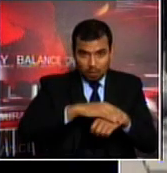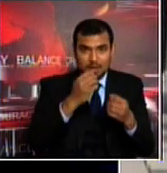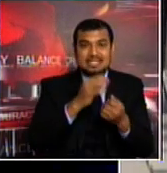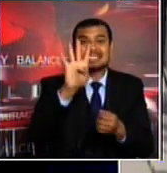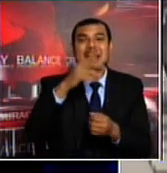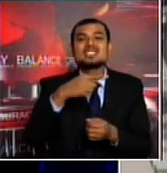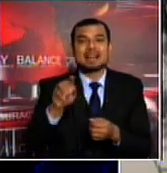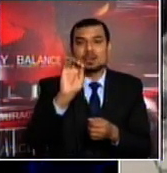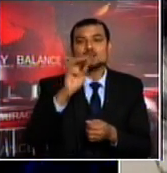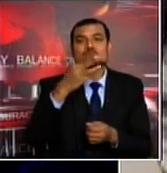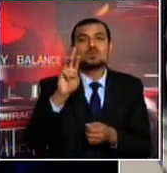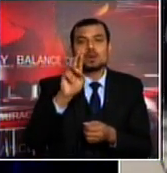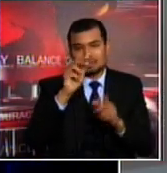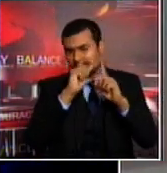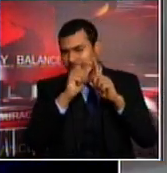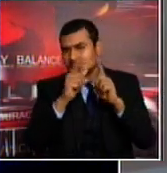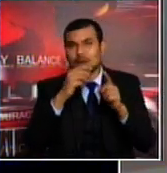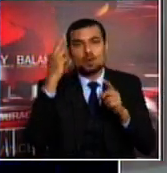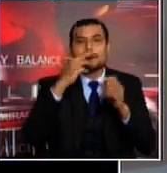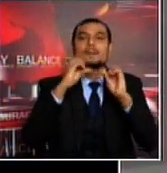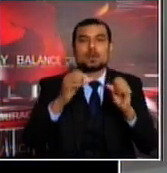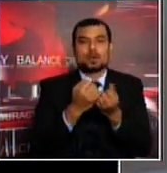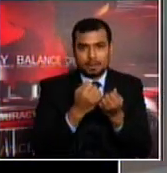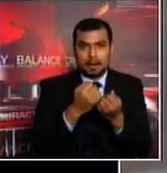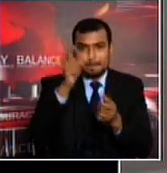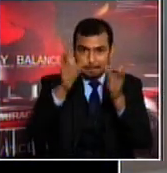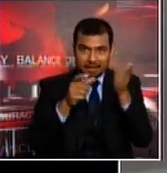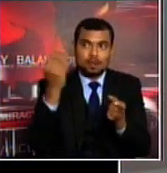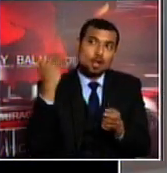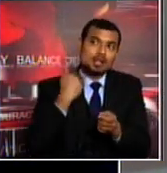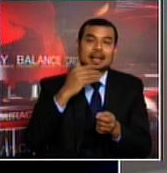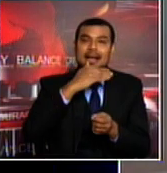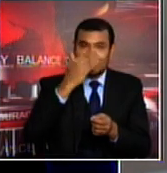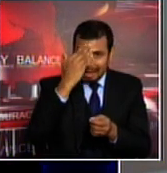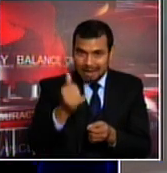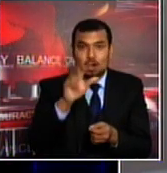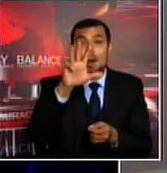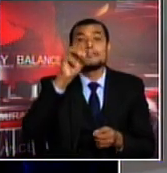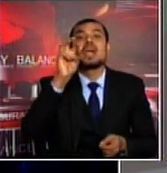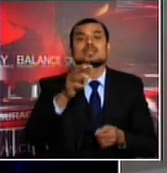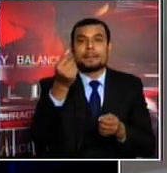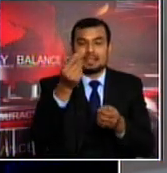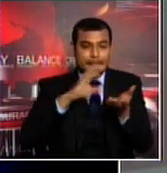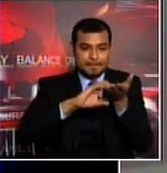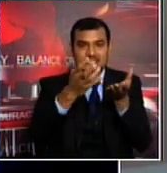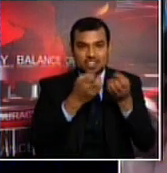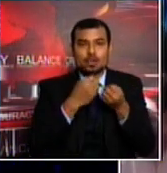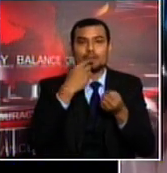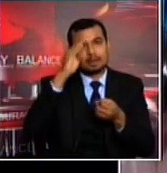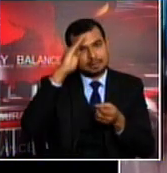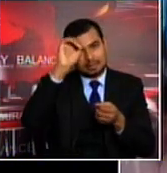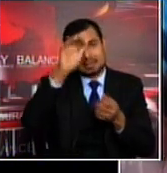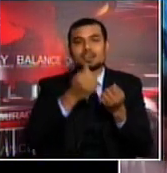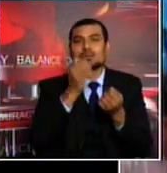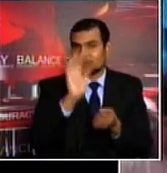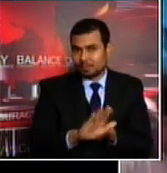गरेको र उद्योगी श्रेष्ठसँग व्यक्ति हत्याका लागि 90,000 पेस्की लिएको प्रहरीले बताएको छ।